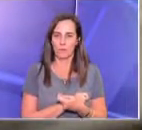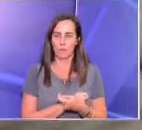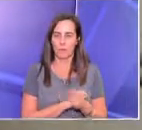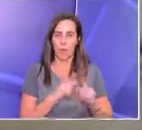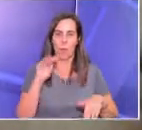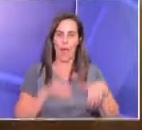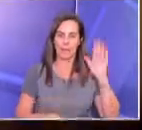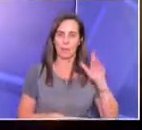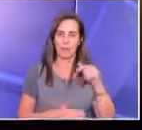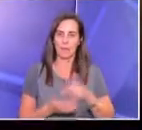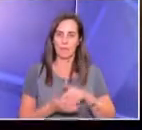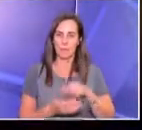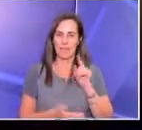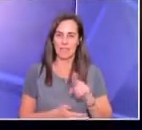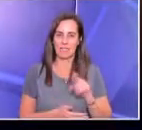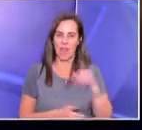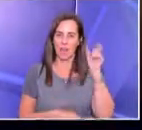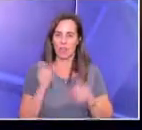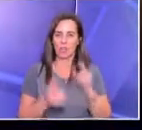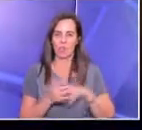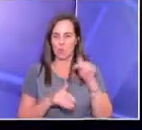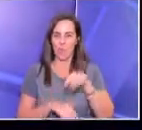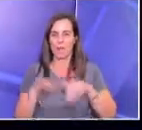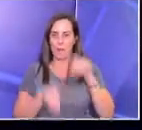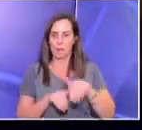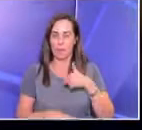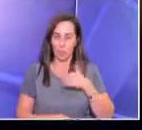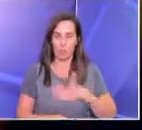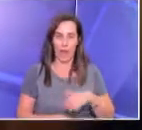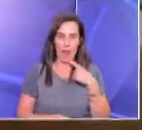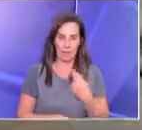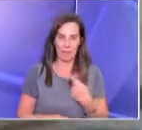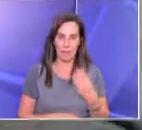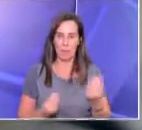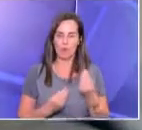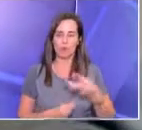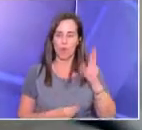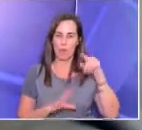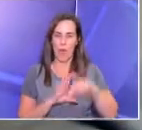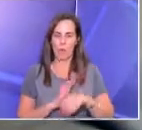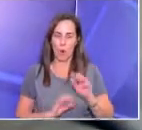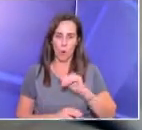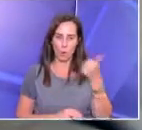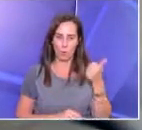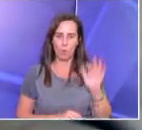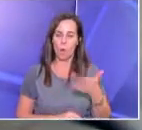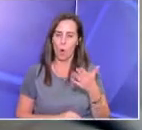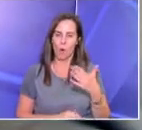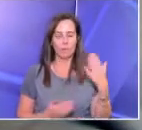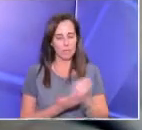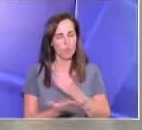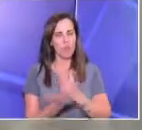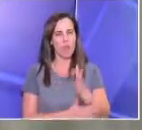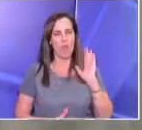בהצבעה. ובגלל זה הציבור פשוט יצא והצביע. אז אני גם רוצה להגיד משהו הרבה יותר עמוק. קודם כל, בואו תנצחו